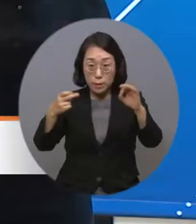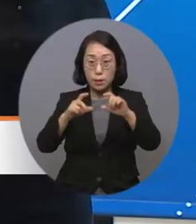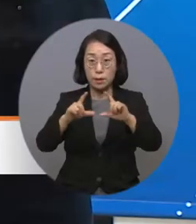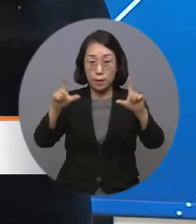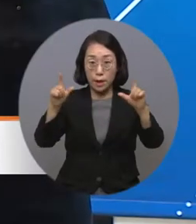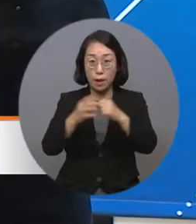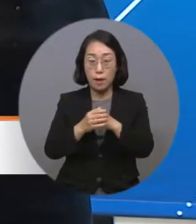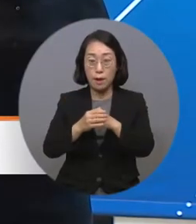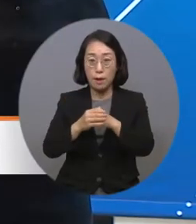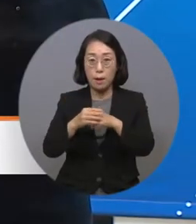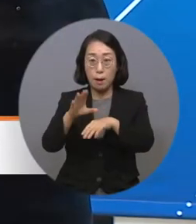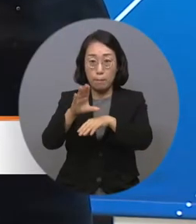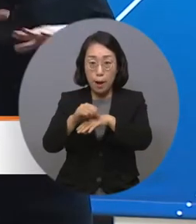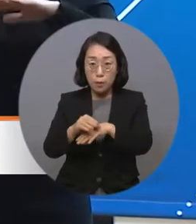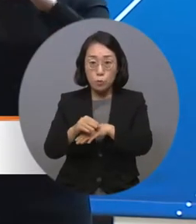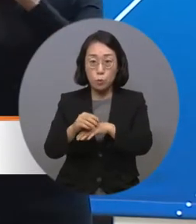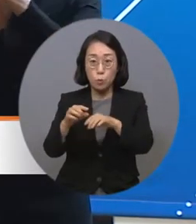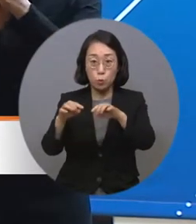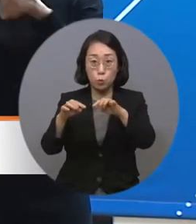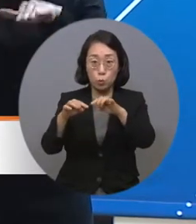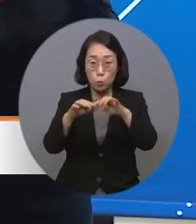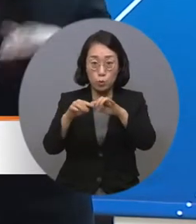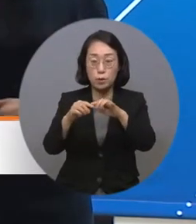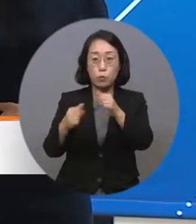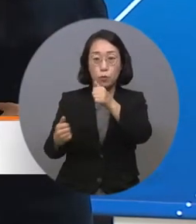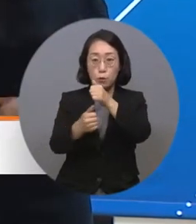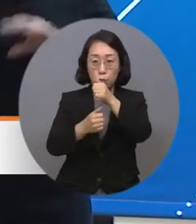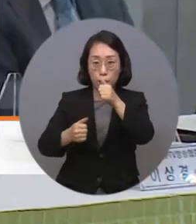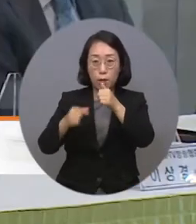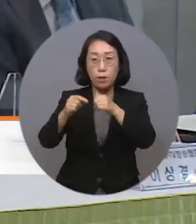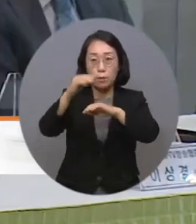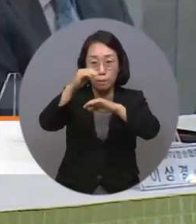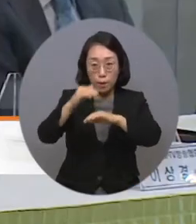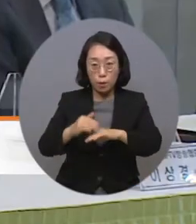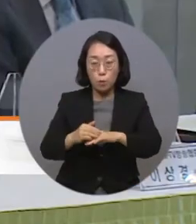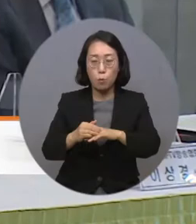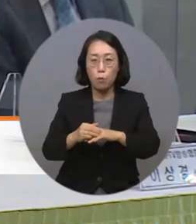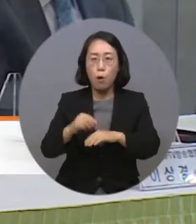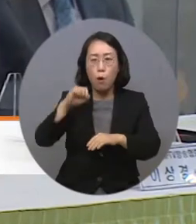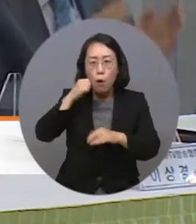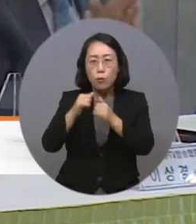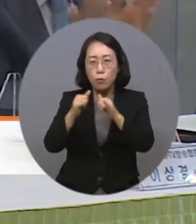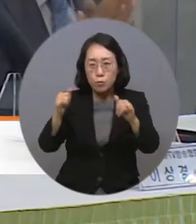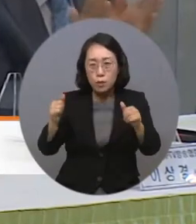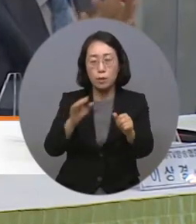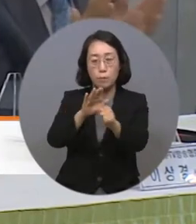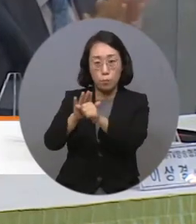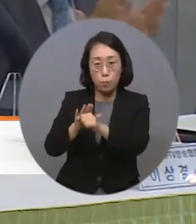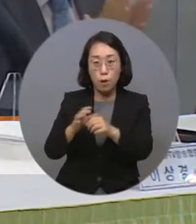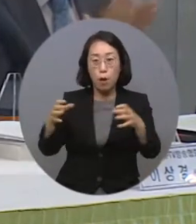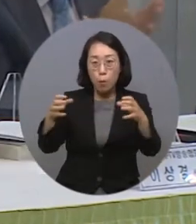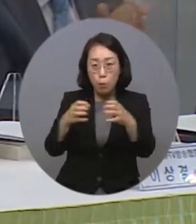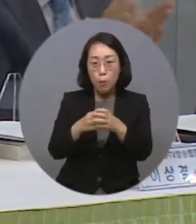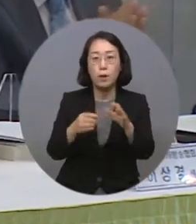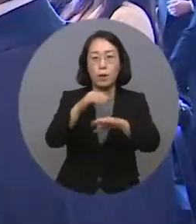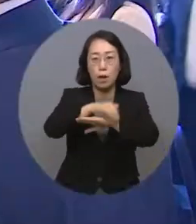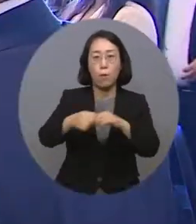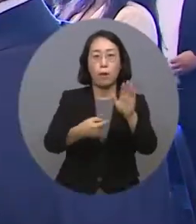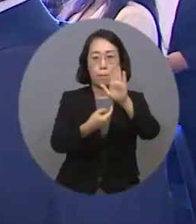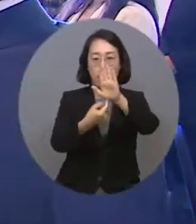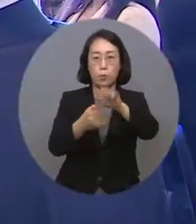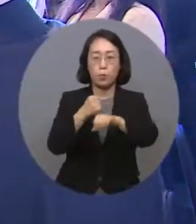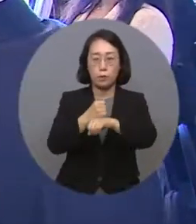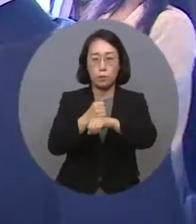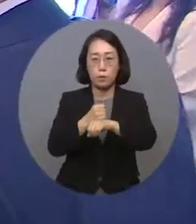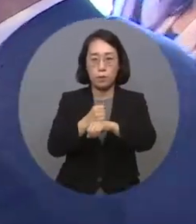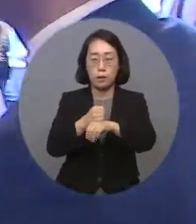방송통신위원회는 광화문 프레지던트 호텔에서 이 같은 내용을 담은 소외계층 미디어 포용 종합계획을 발표했습니다.